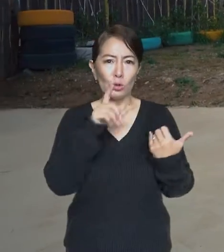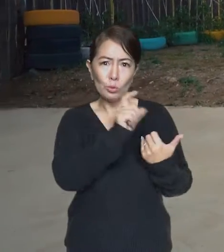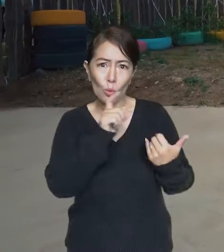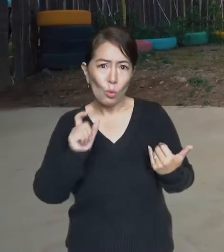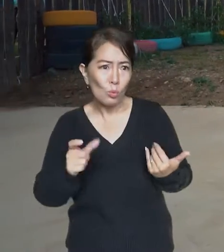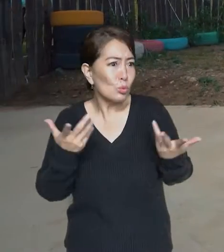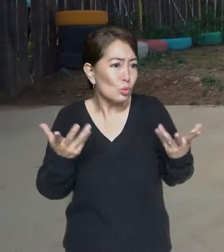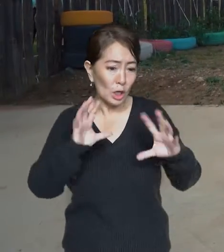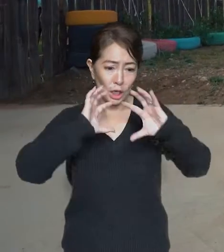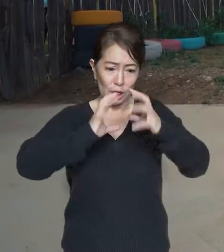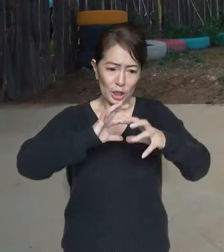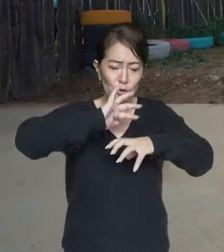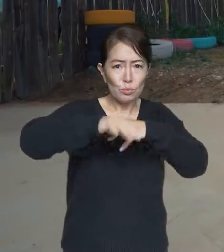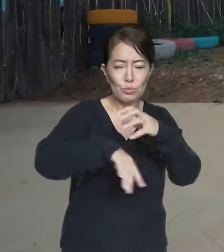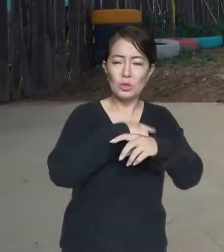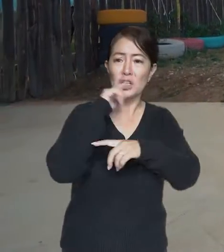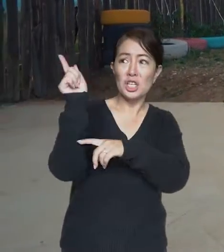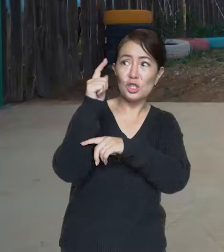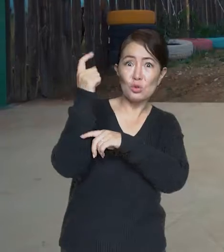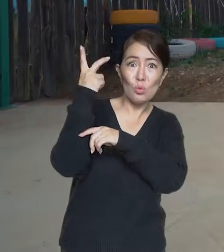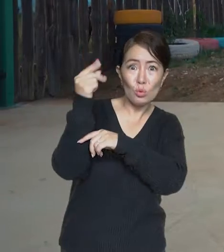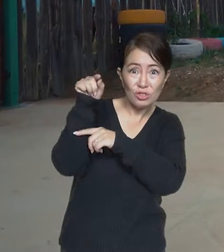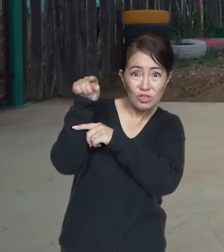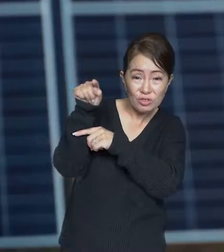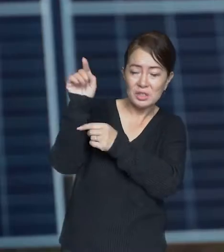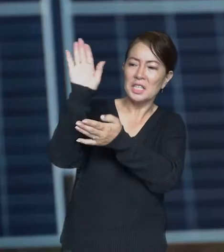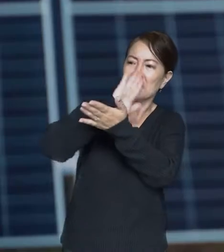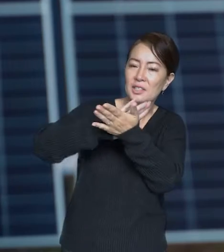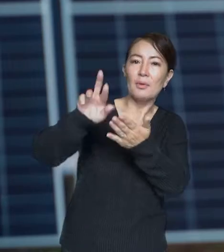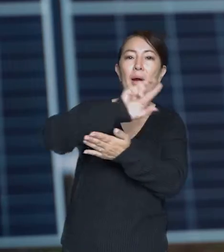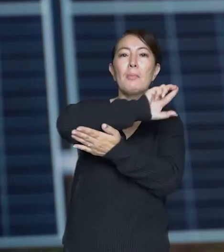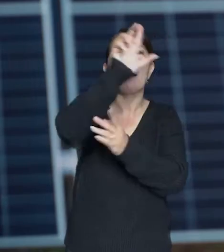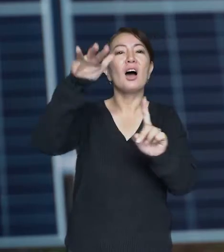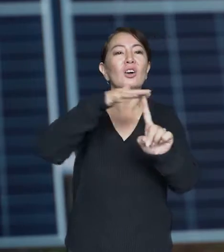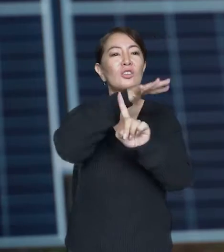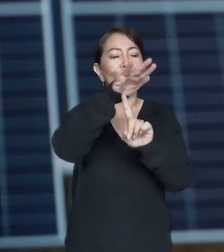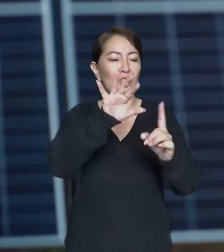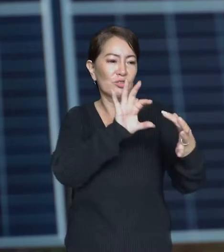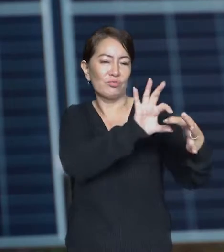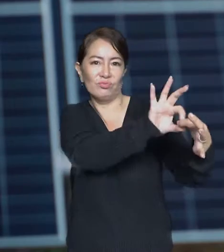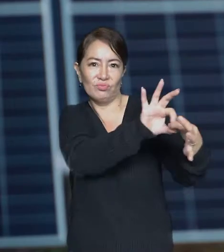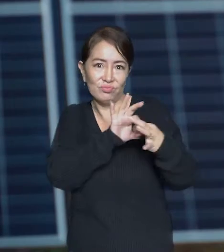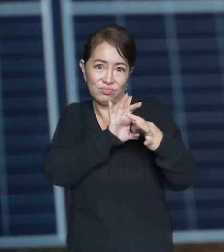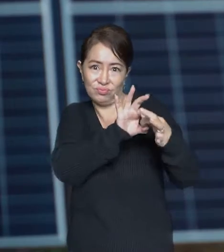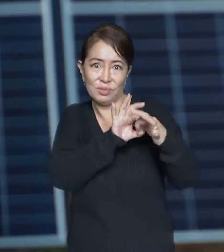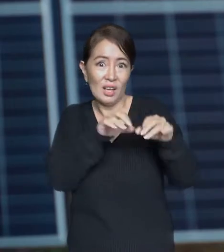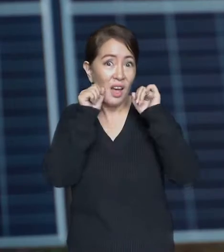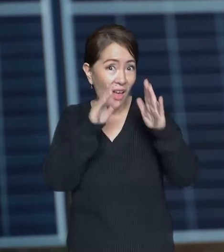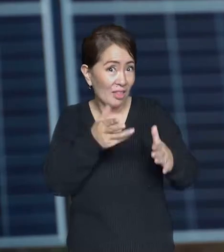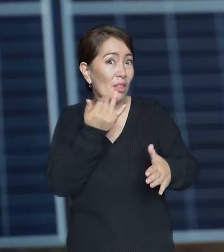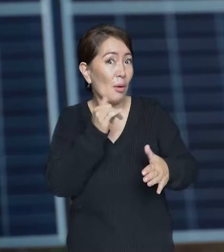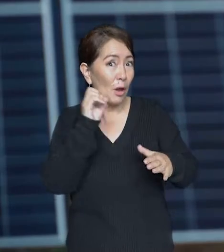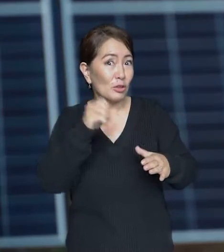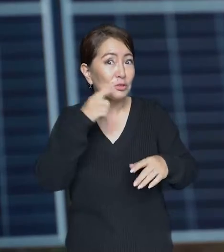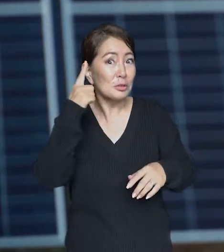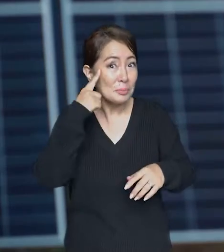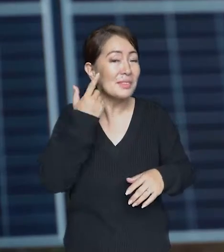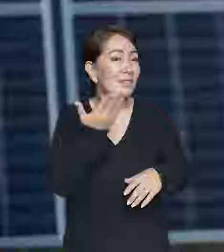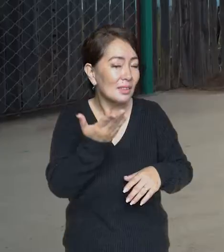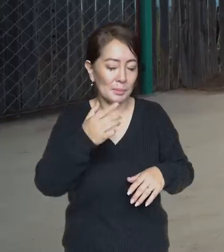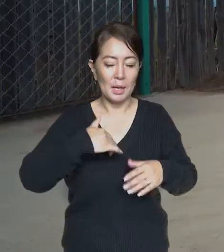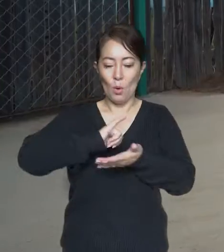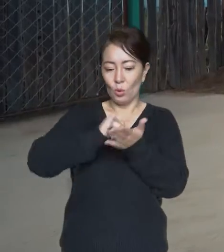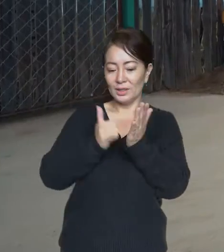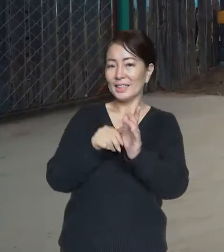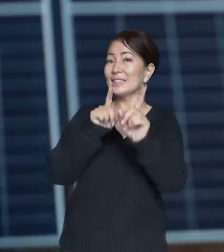хувьд ерөнхийдөө дэлхийн эрчим хүчний хөгжлийн чиг хандлага илүү цэвэр байгаль орчин дээлтэй чиглэлд явж байгаа гэдгийг бол мэддэг бах. Тэр ч